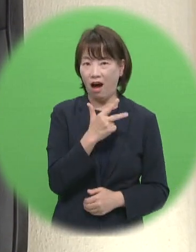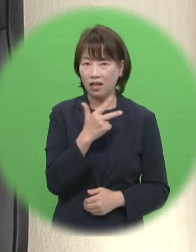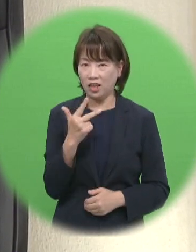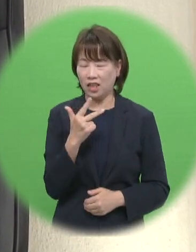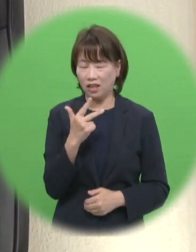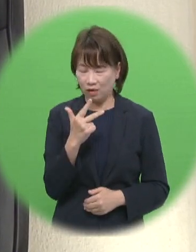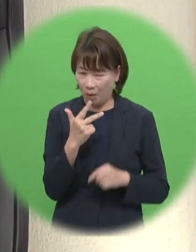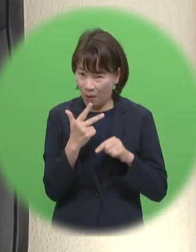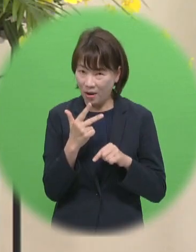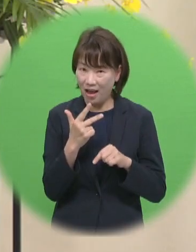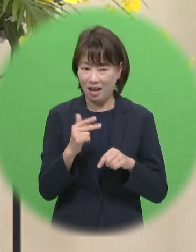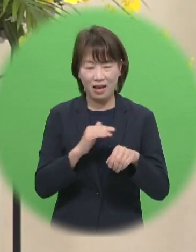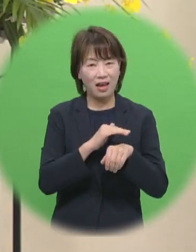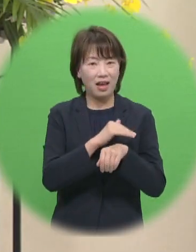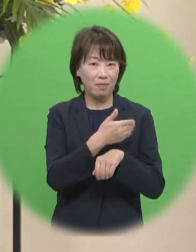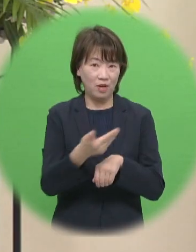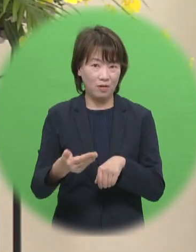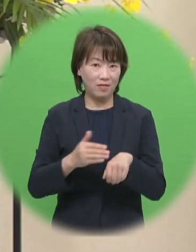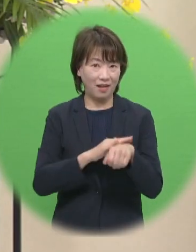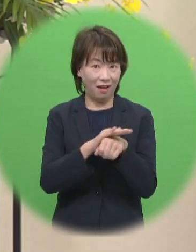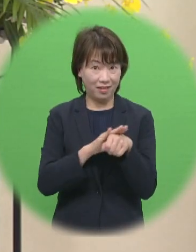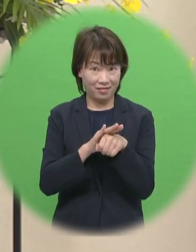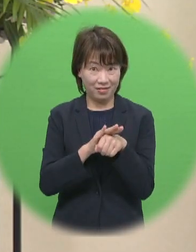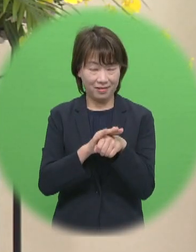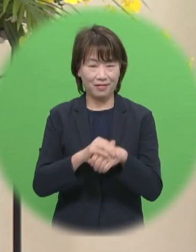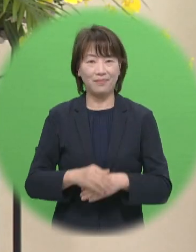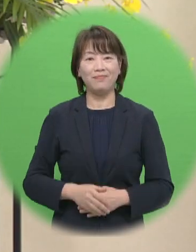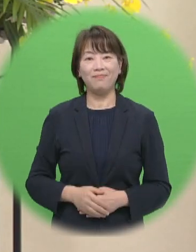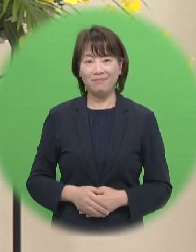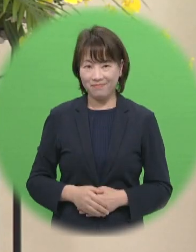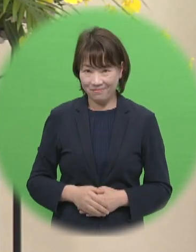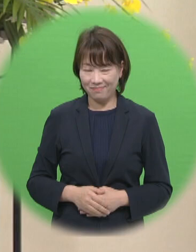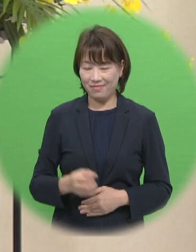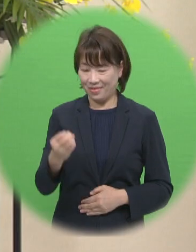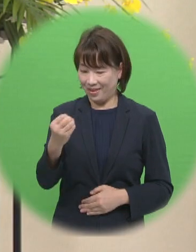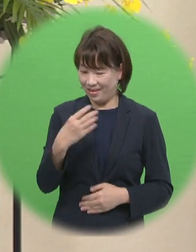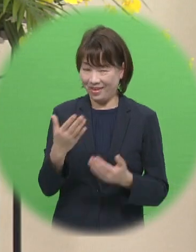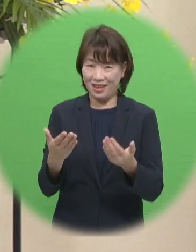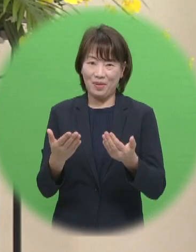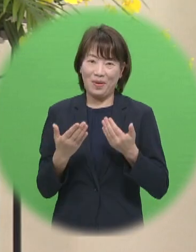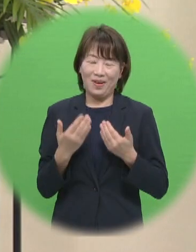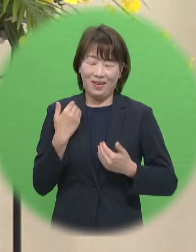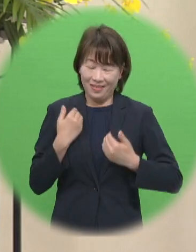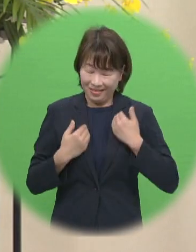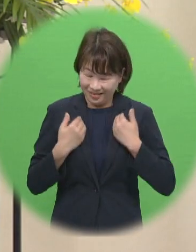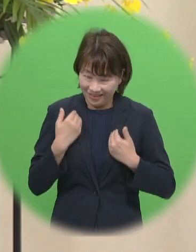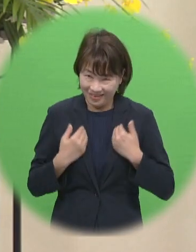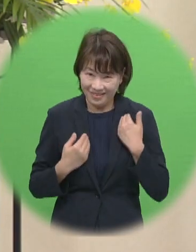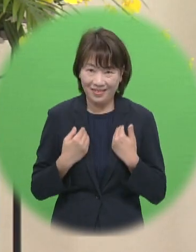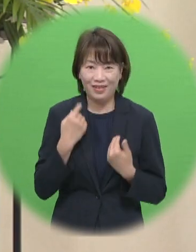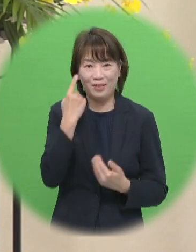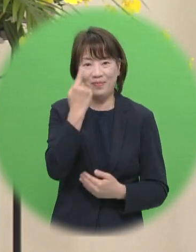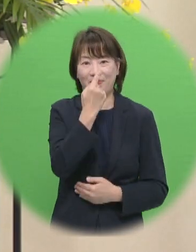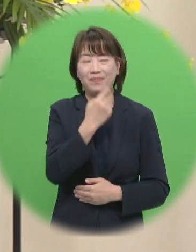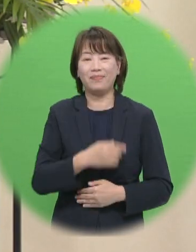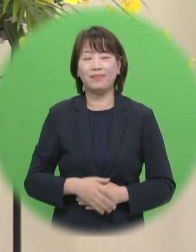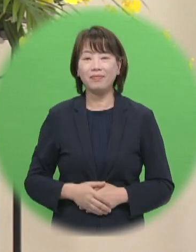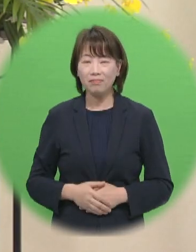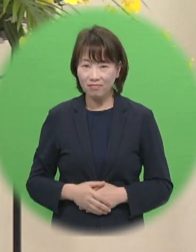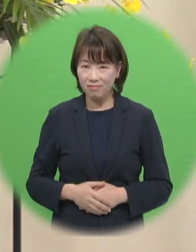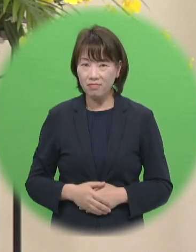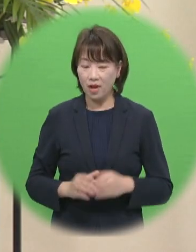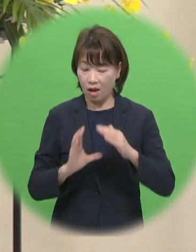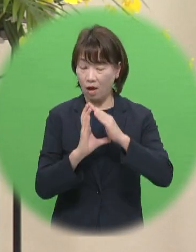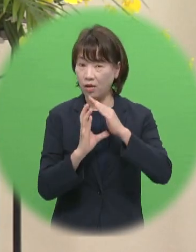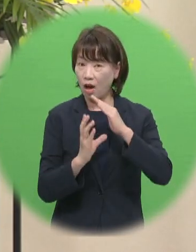要素なんですね、お水が。 いや、もう大変勇気づけられるとか、もう本当に嬉しい話だと思います。特に